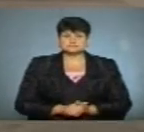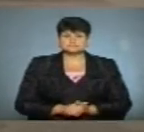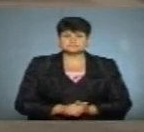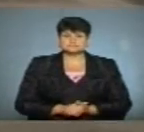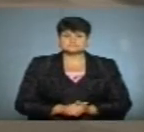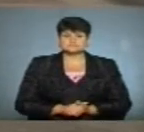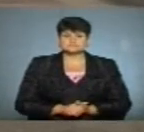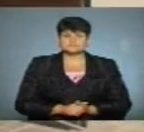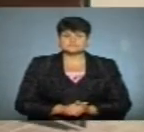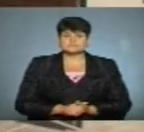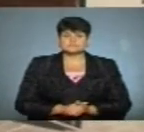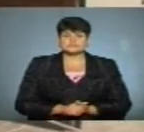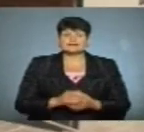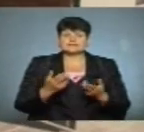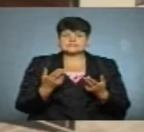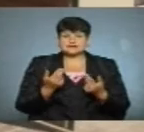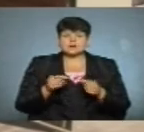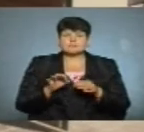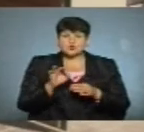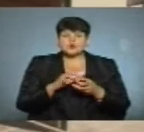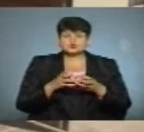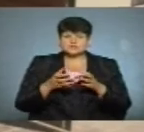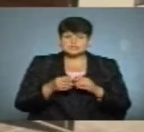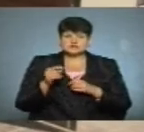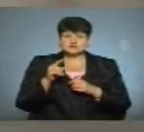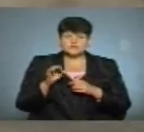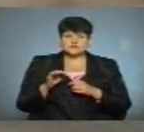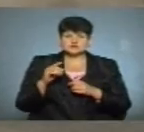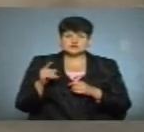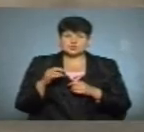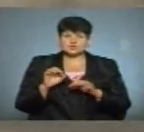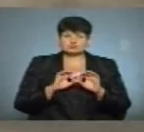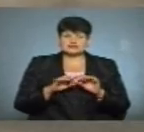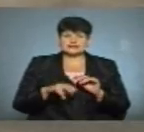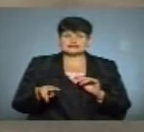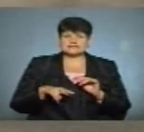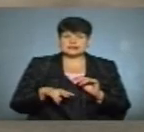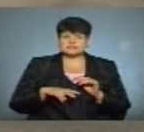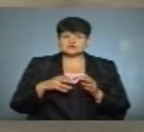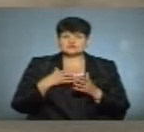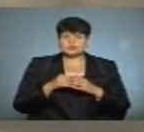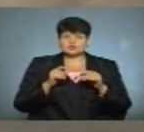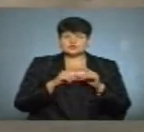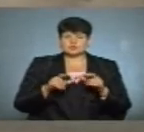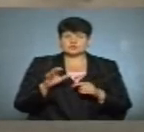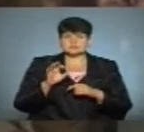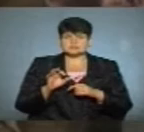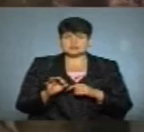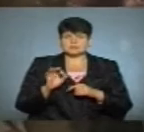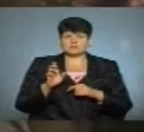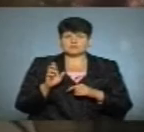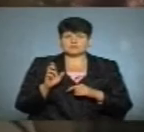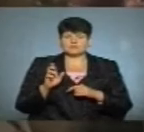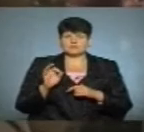Я це зробила! Так, про результати тестування Софія Здор розповідає директорці своєї школи Оксані Богатюк.